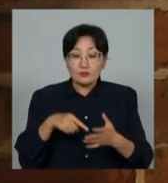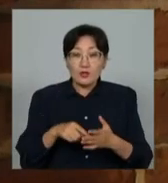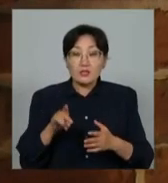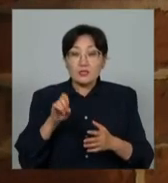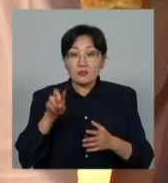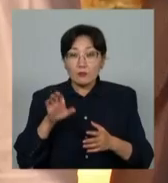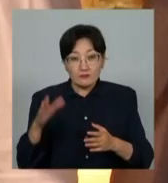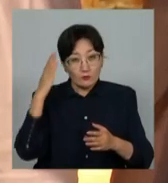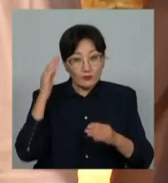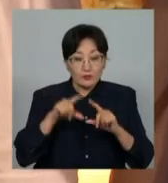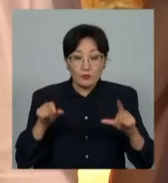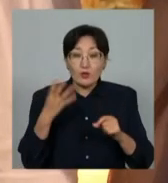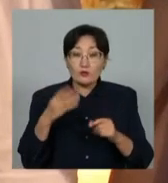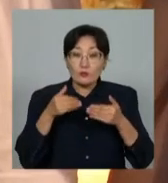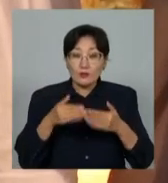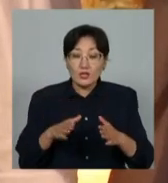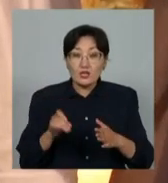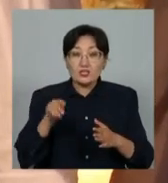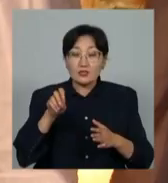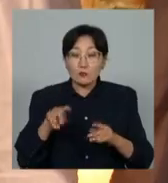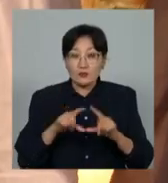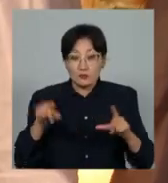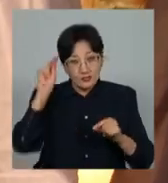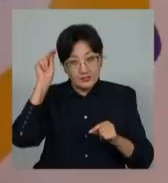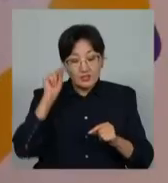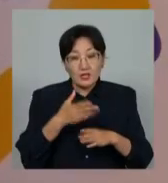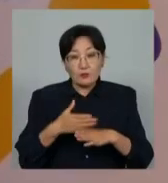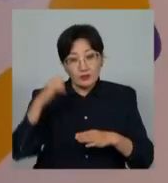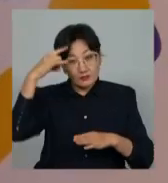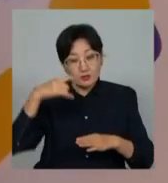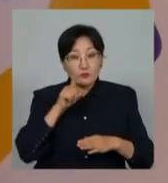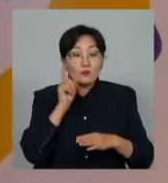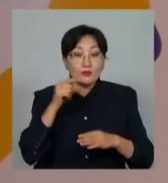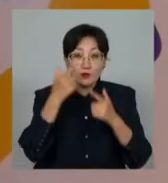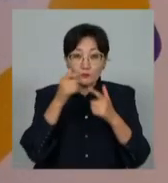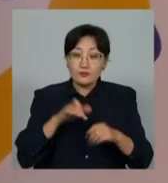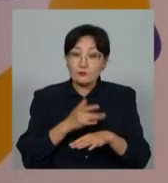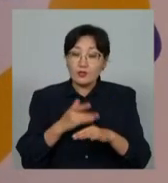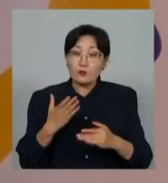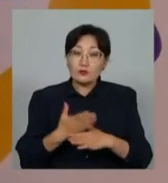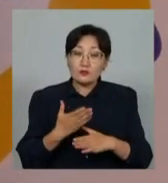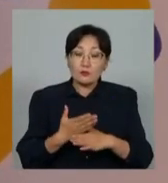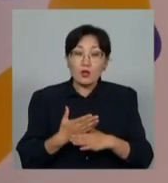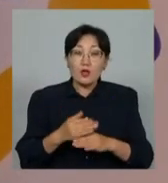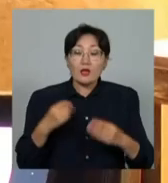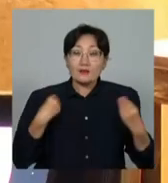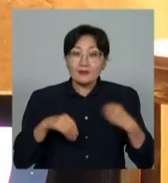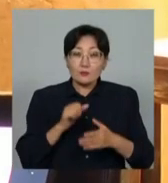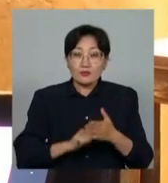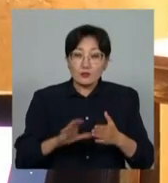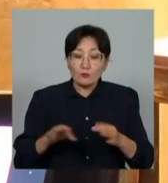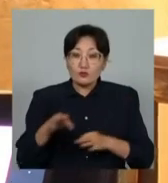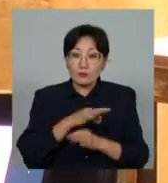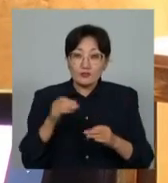Назарбаев зияткерлік мектебінің 4 түлегі Gender School мектебінде оқып, кейін Қазақстан жастар ақпарат қызметінің қолдауымен киім себеп емес жобасына грант